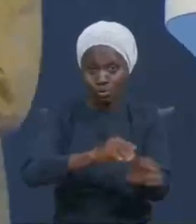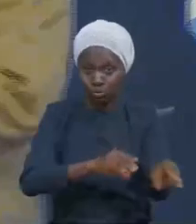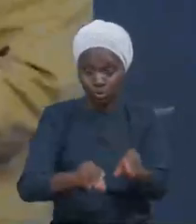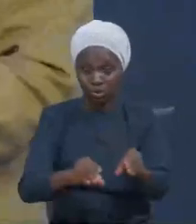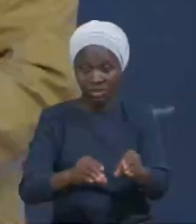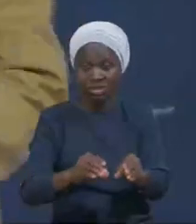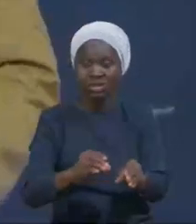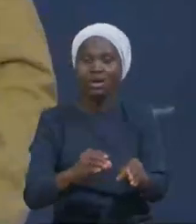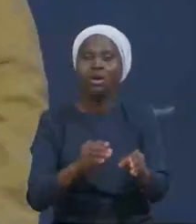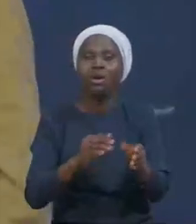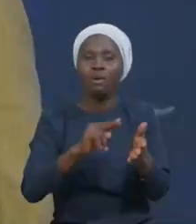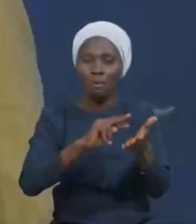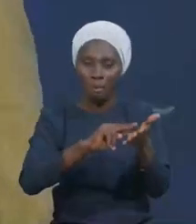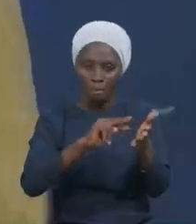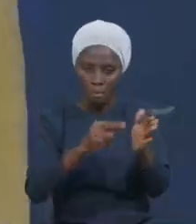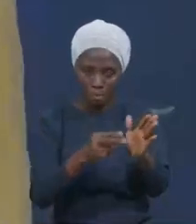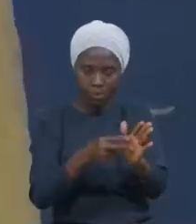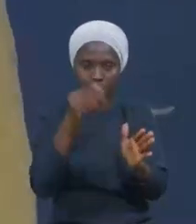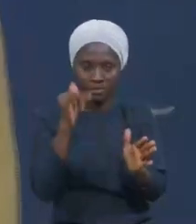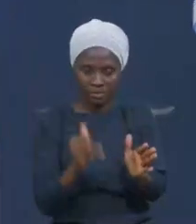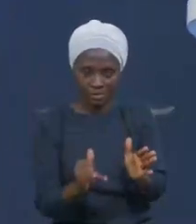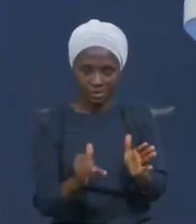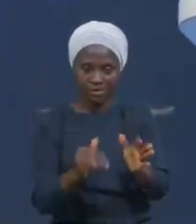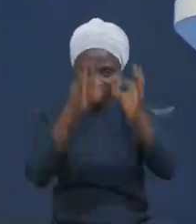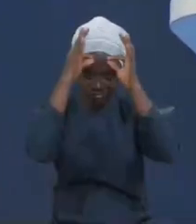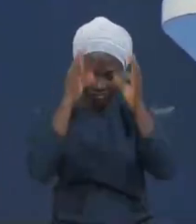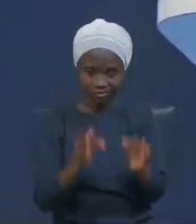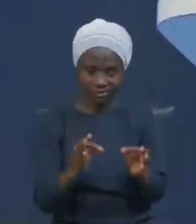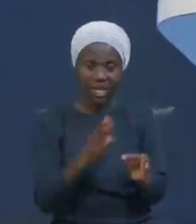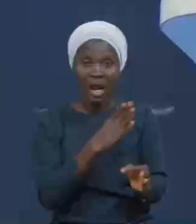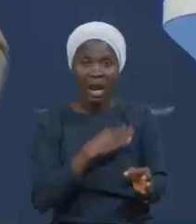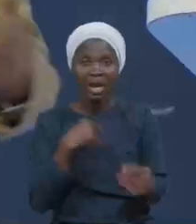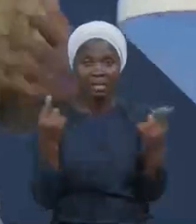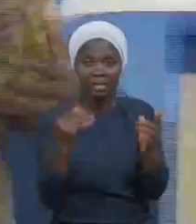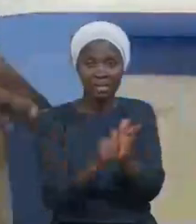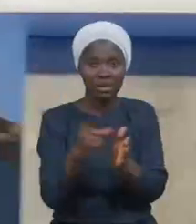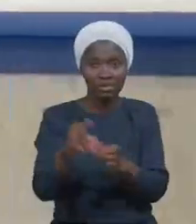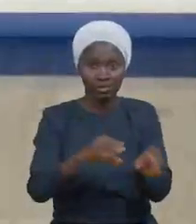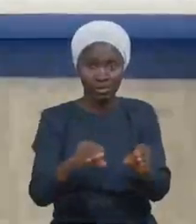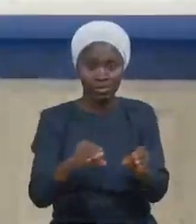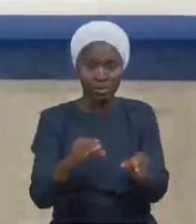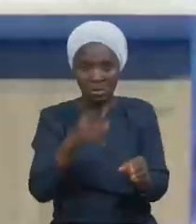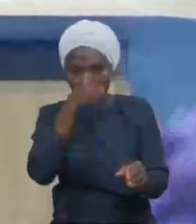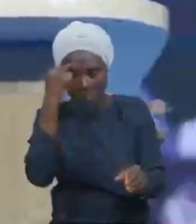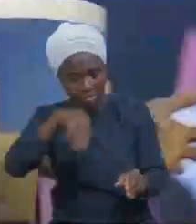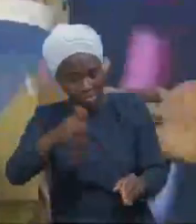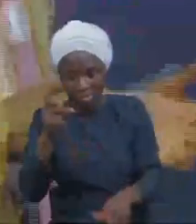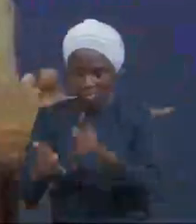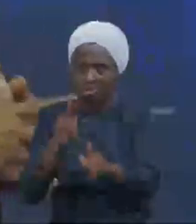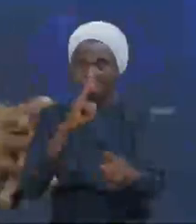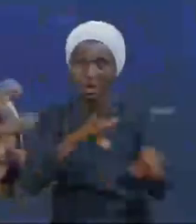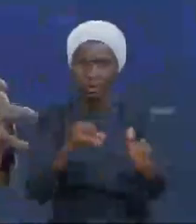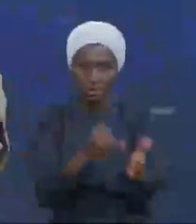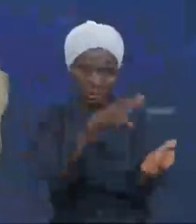Ceux-là que tu as commis volontairement ou sans ignorance, ou bien d'autres le font, et même ces péchés que tu as commis de façon